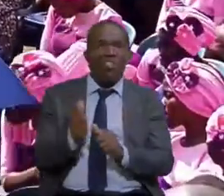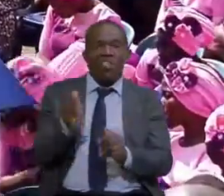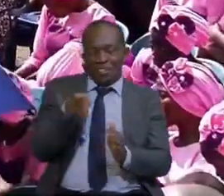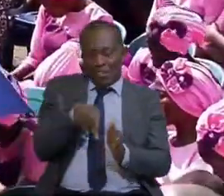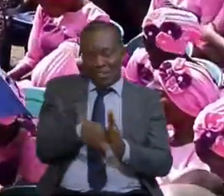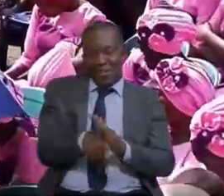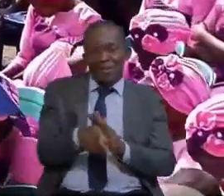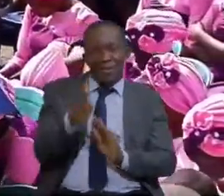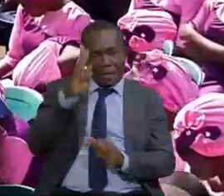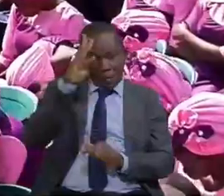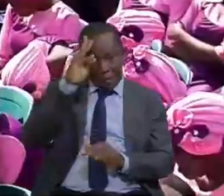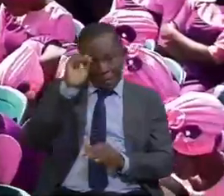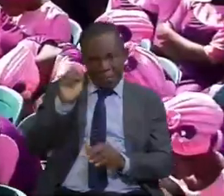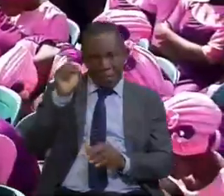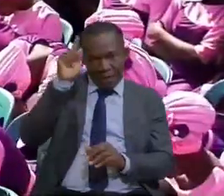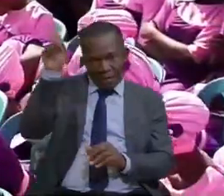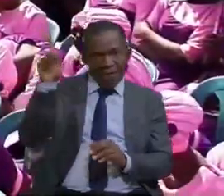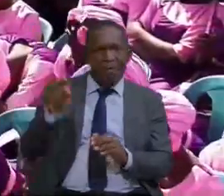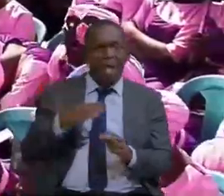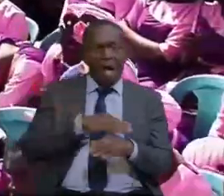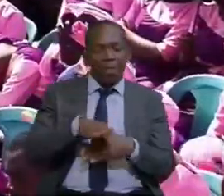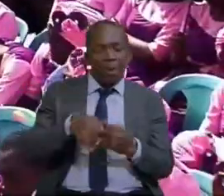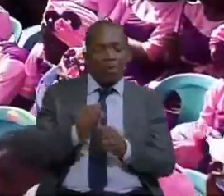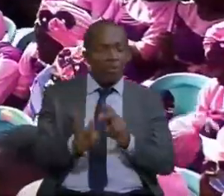se lamenteront à cause de lui.